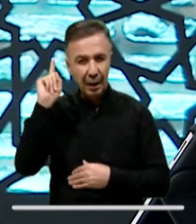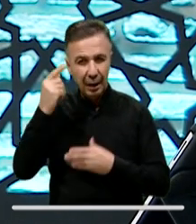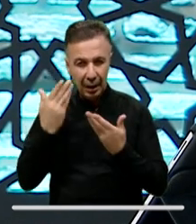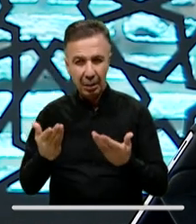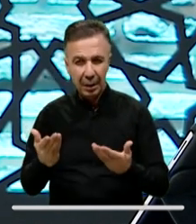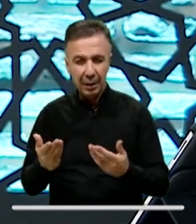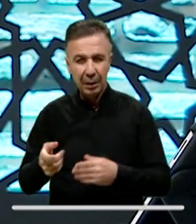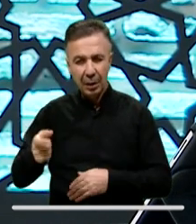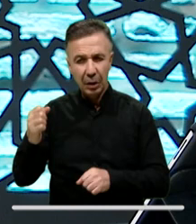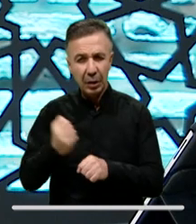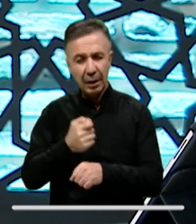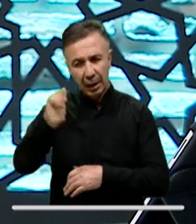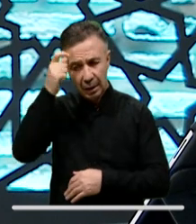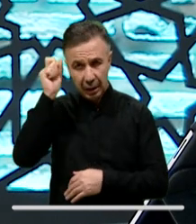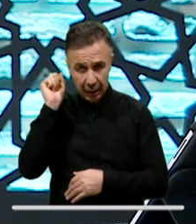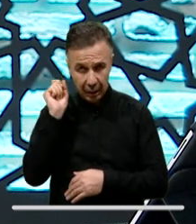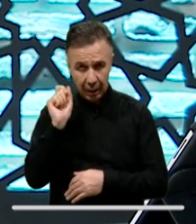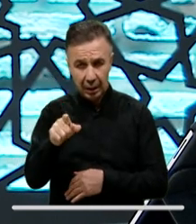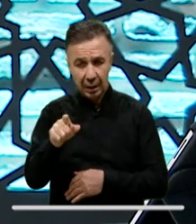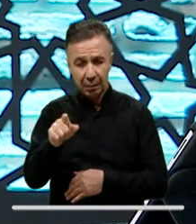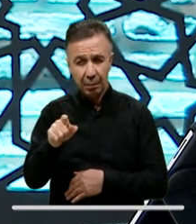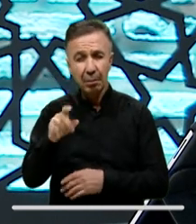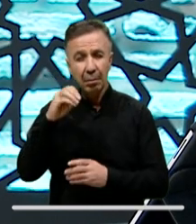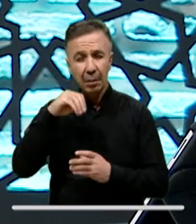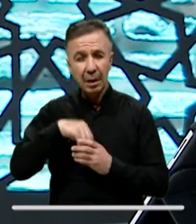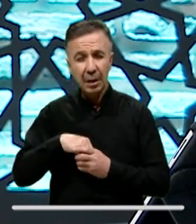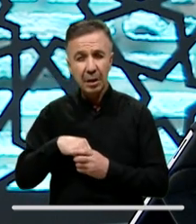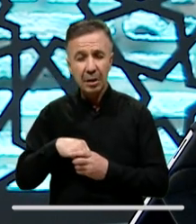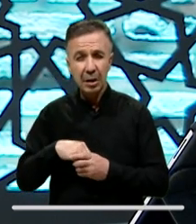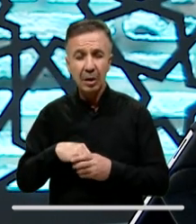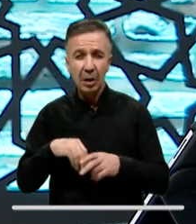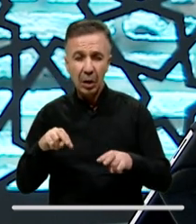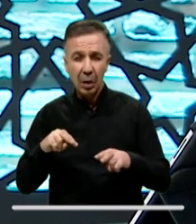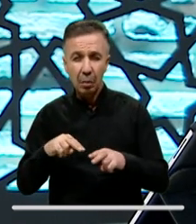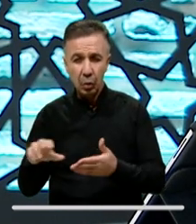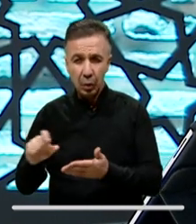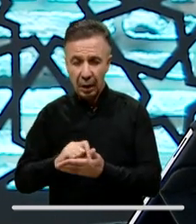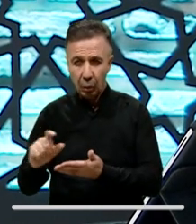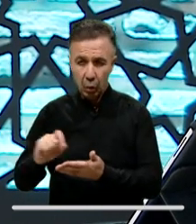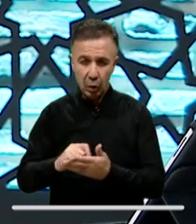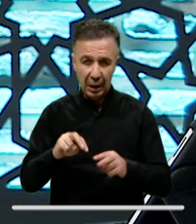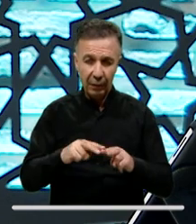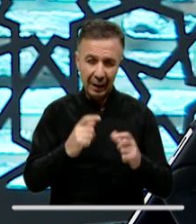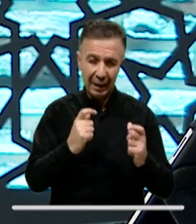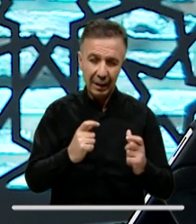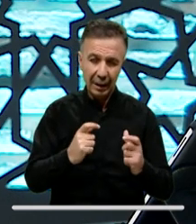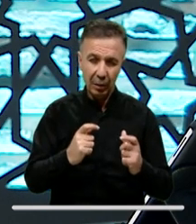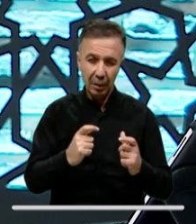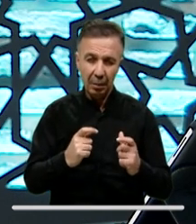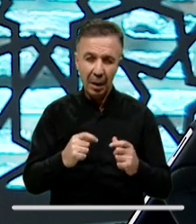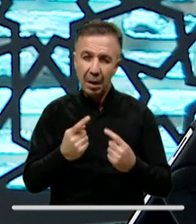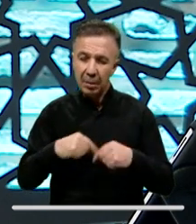Şeytan başlamak için yani ben belediyeden toplanıyor diye biliyordum. Bizim görevlilerimiz